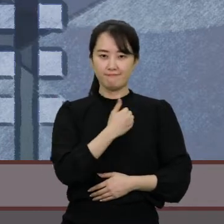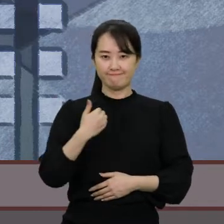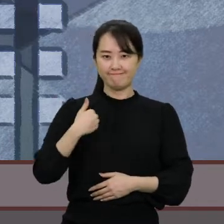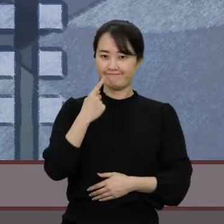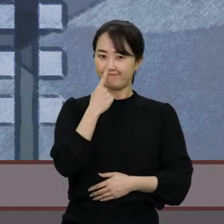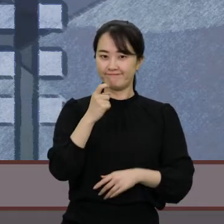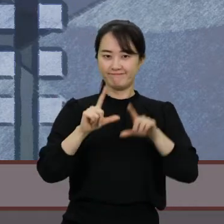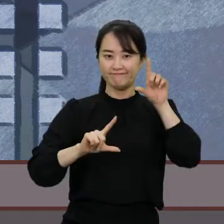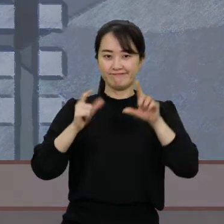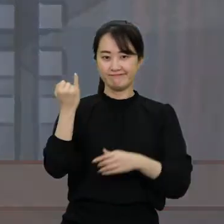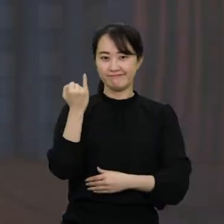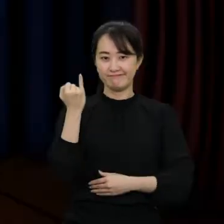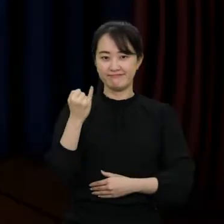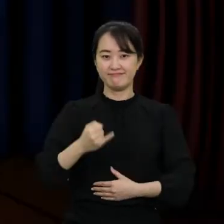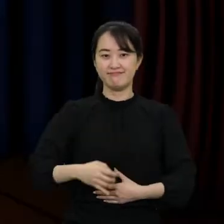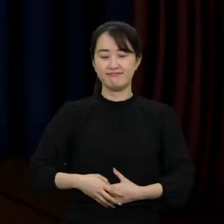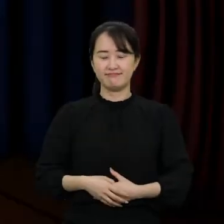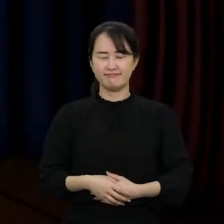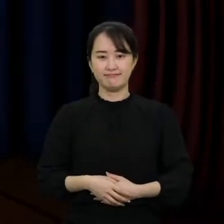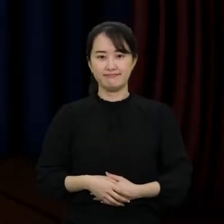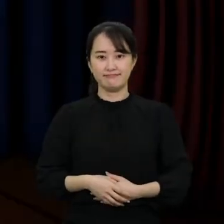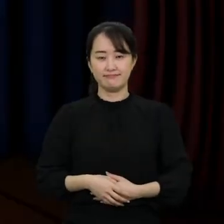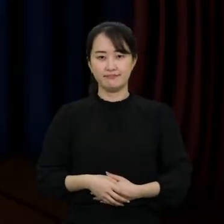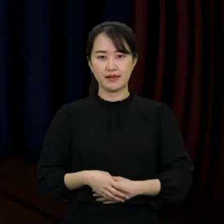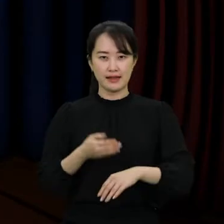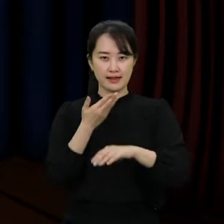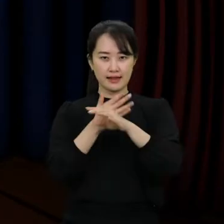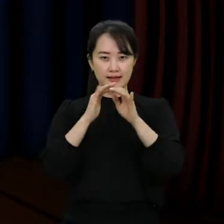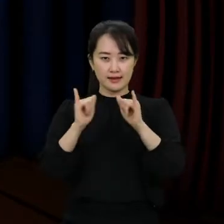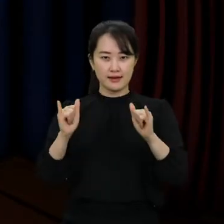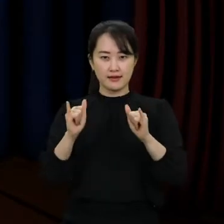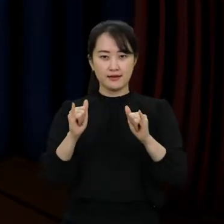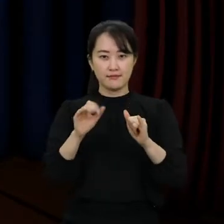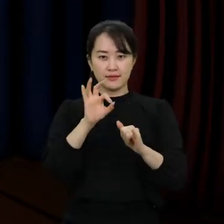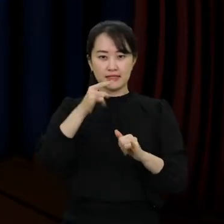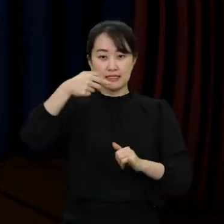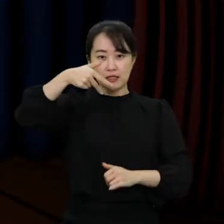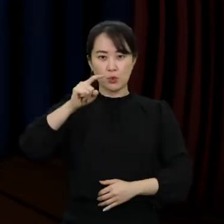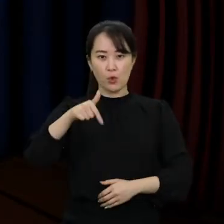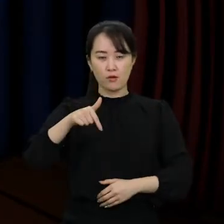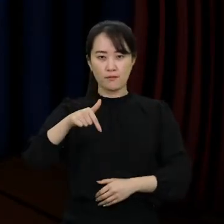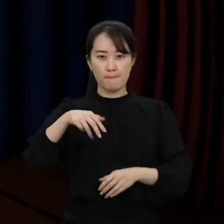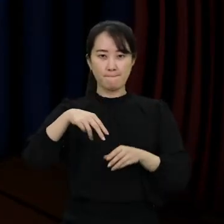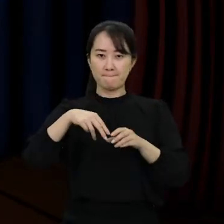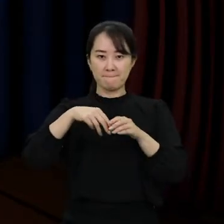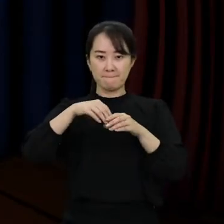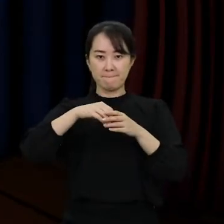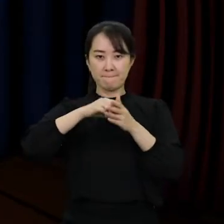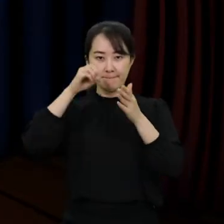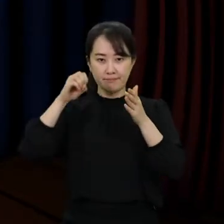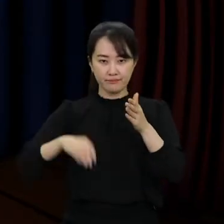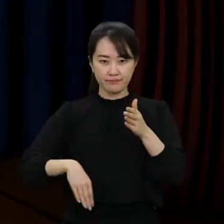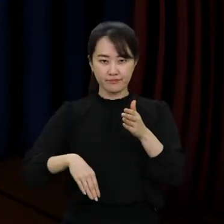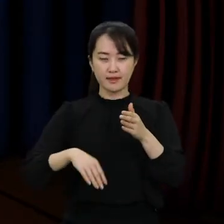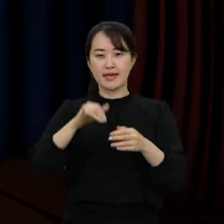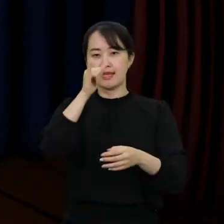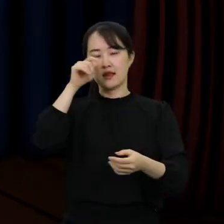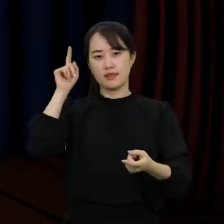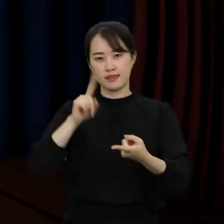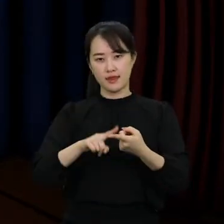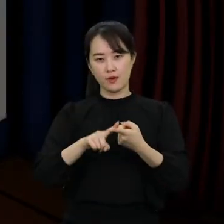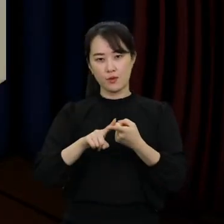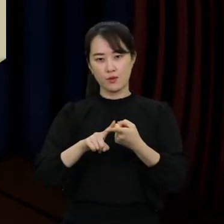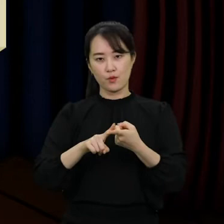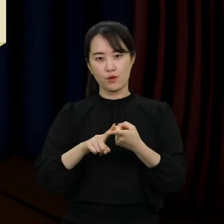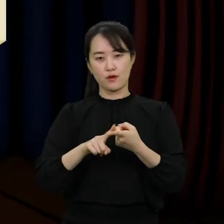멋진 모습이죠. 남들 앞에서 의족을 벗고 자신의 다리를 있는 그대로 보이는 일.